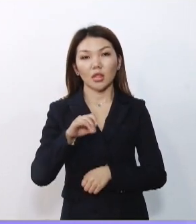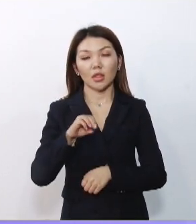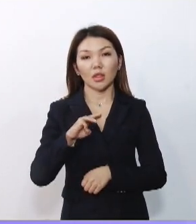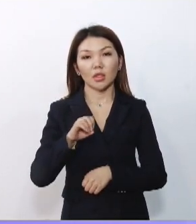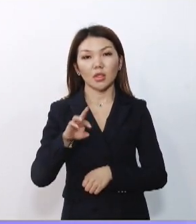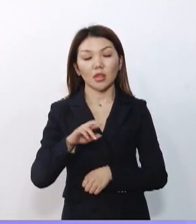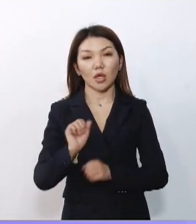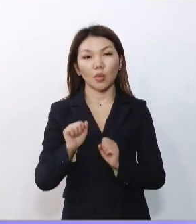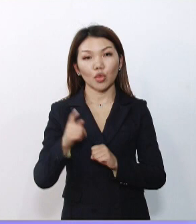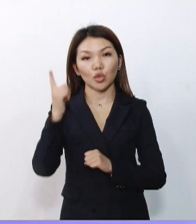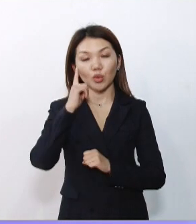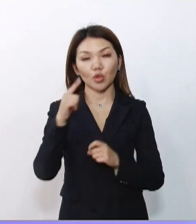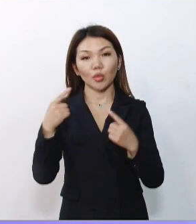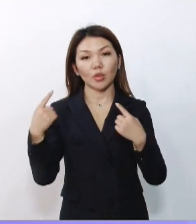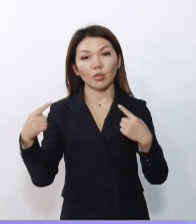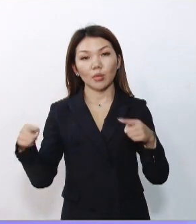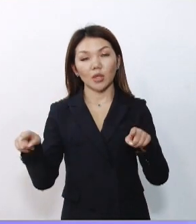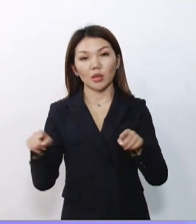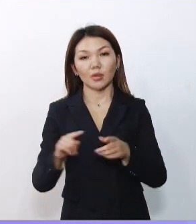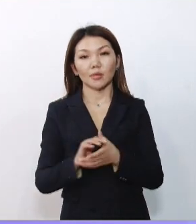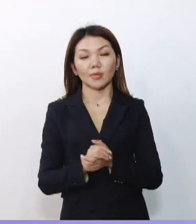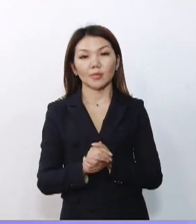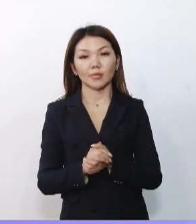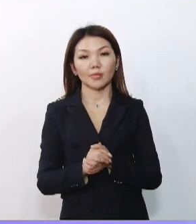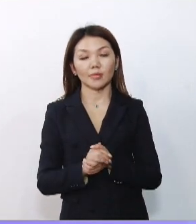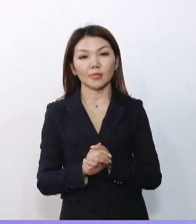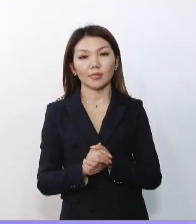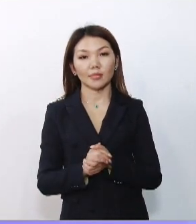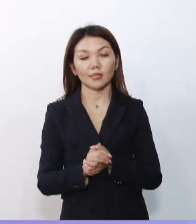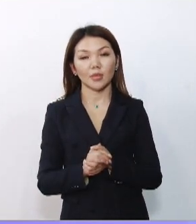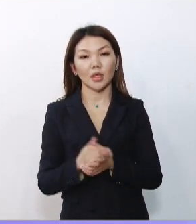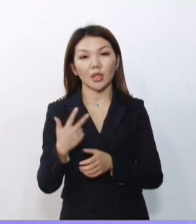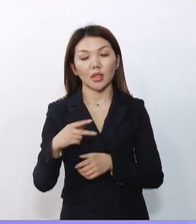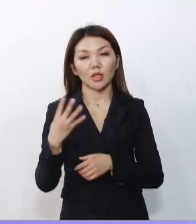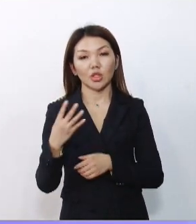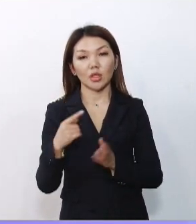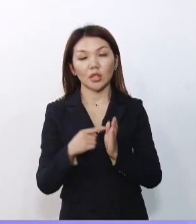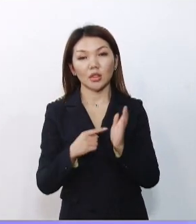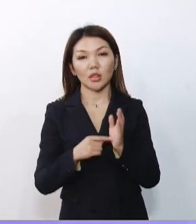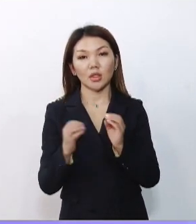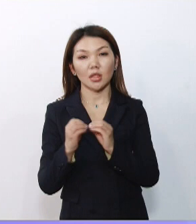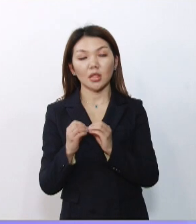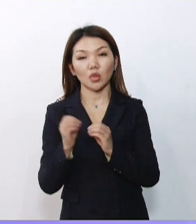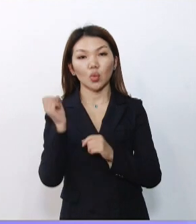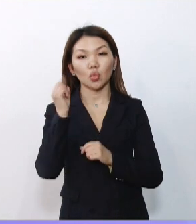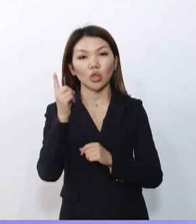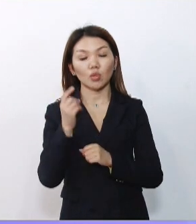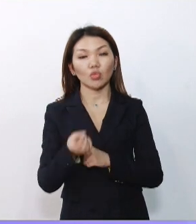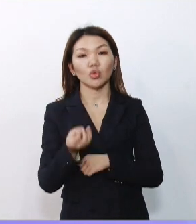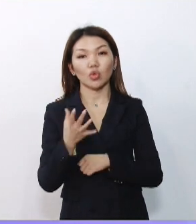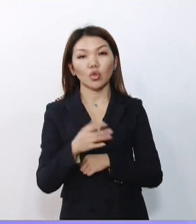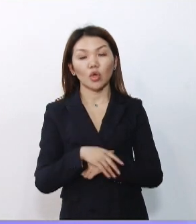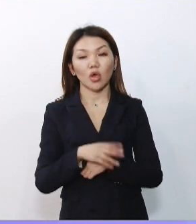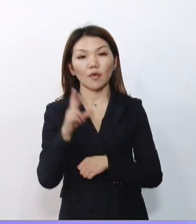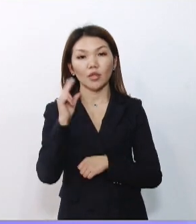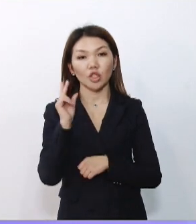Можем рассуждать и иначе. 34 разделить на 10. Значит, узнаем, сколько